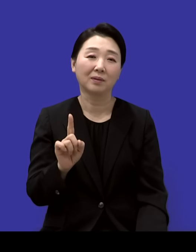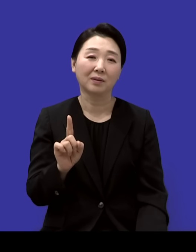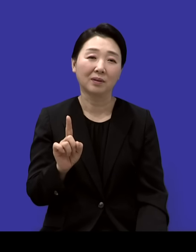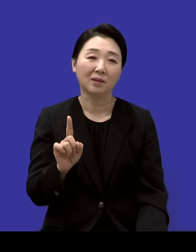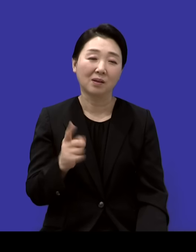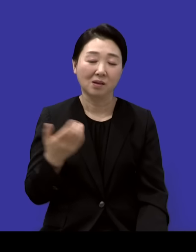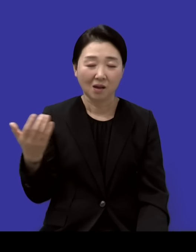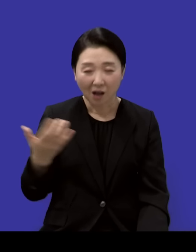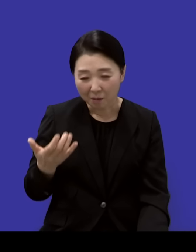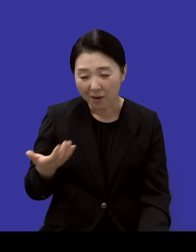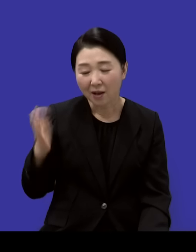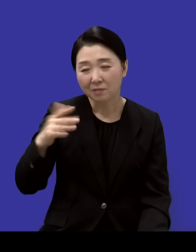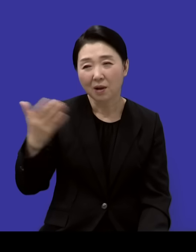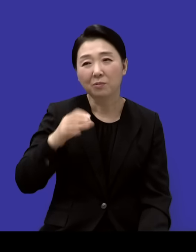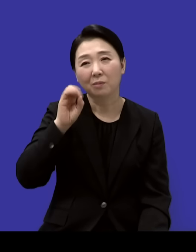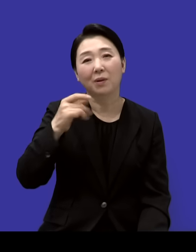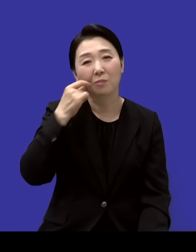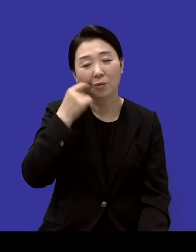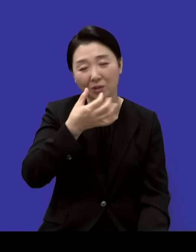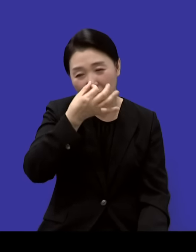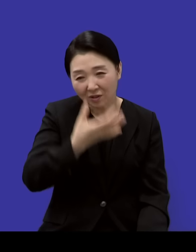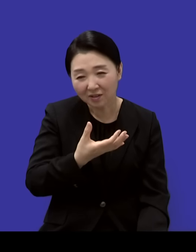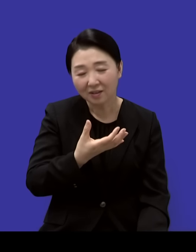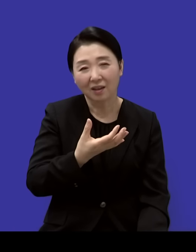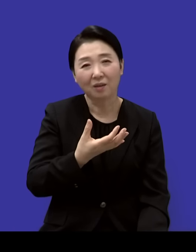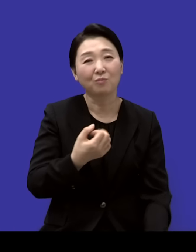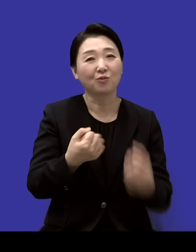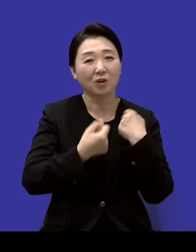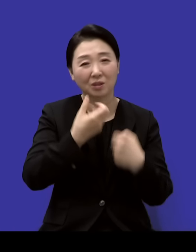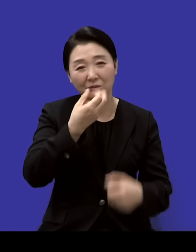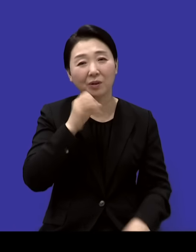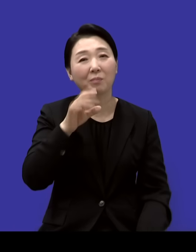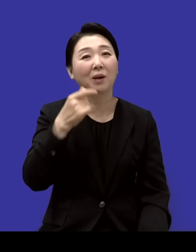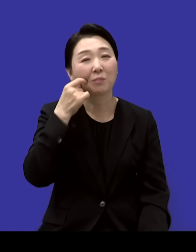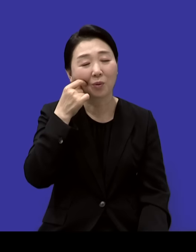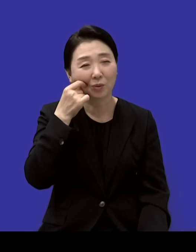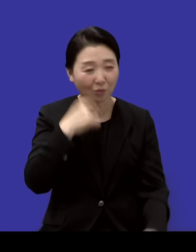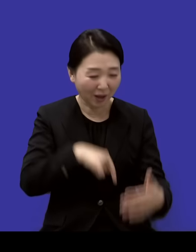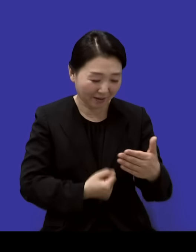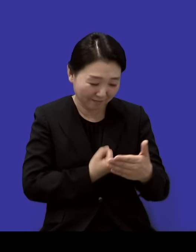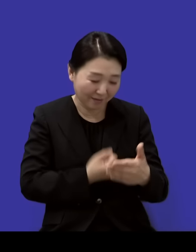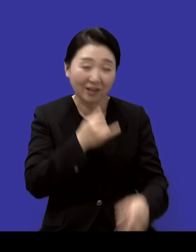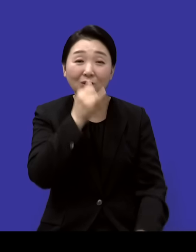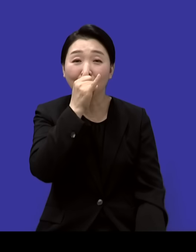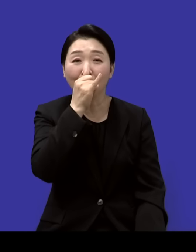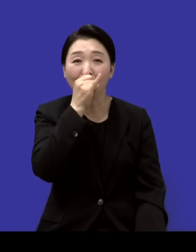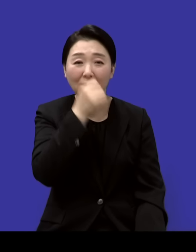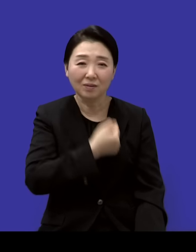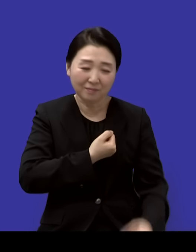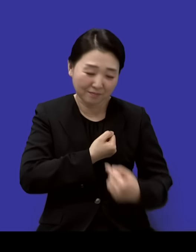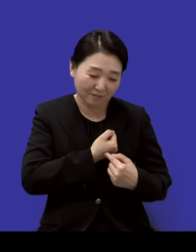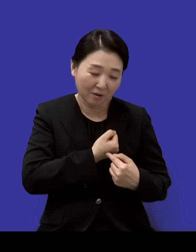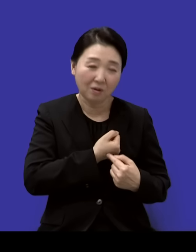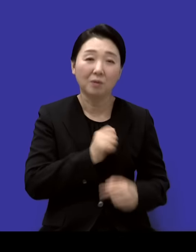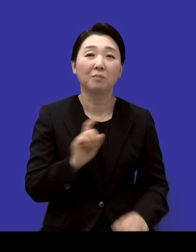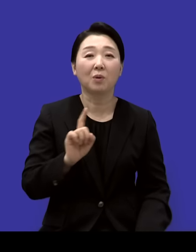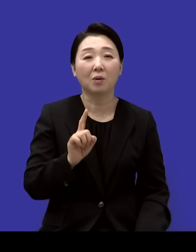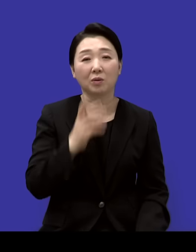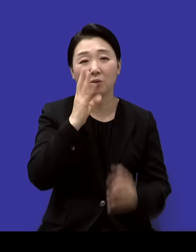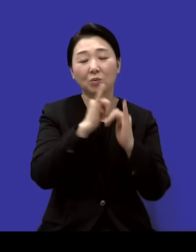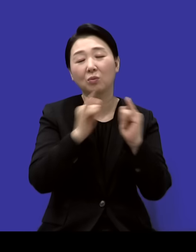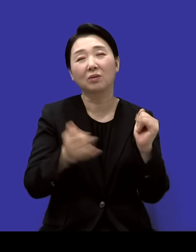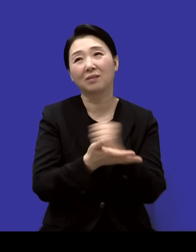아픈데 아프다고 말 못하고 힘든데 힘들다고 말 못하고 그러면서 이 골마 가잖아요. 근데 그 골마 가면 결국 이거는